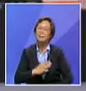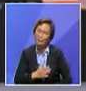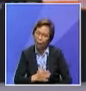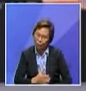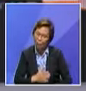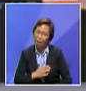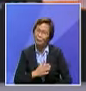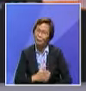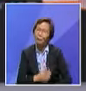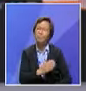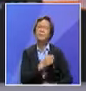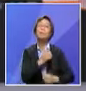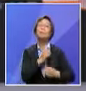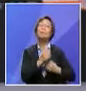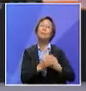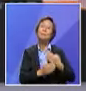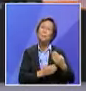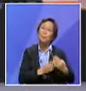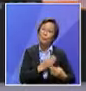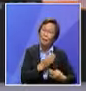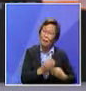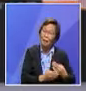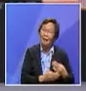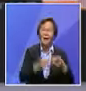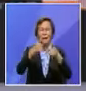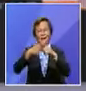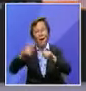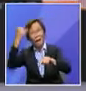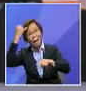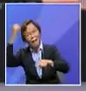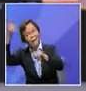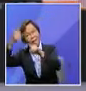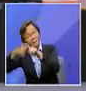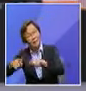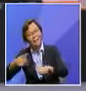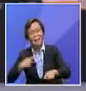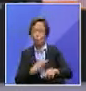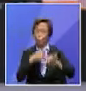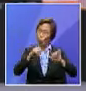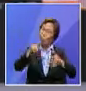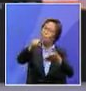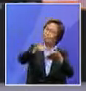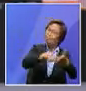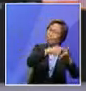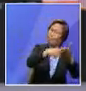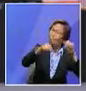Dan kesusilaan. Kita boleh berbeza pandangan, kita boleh mengkritik,